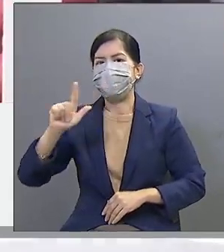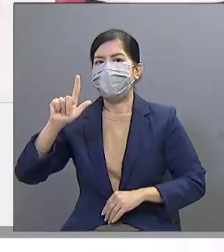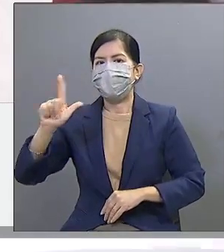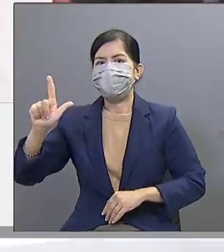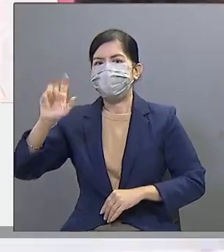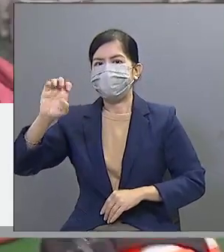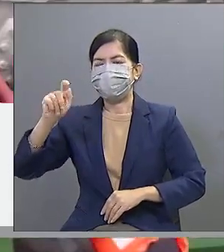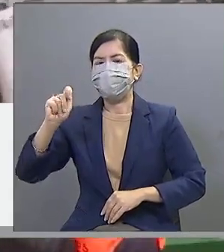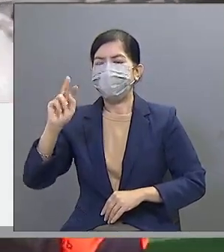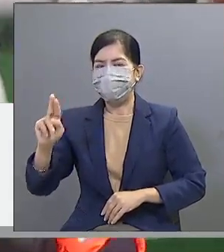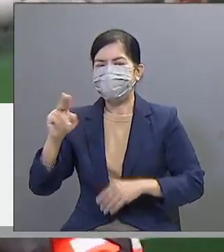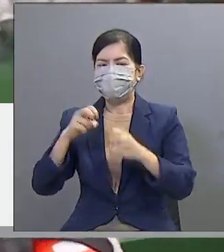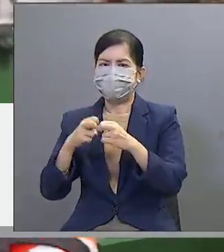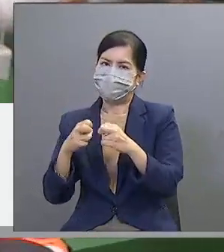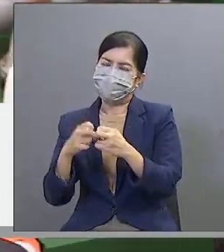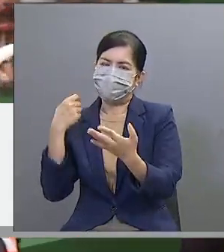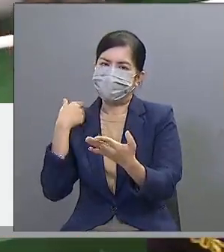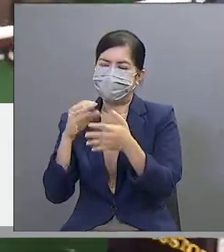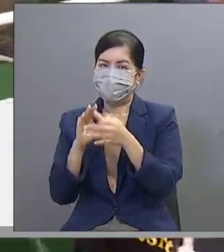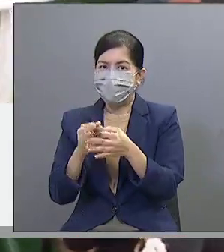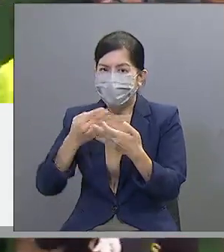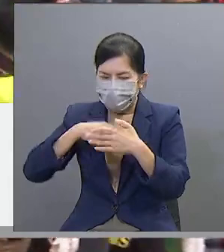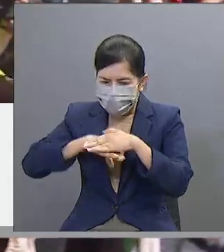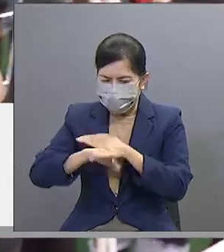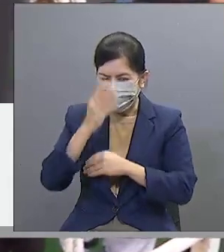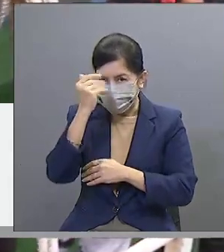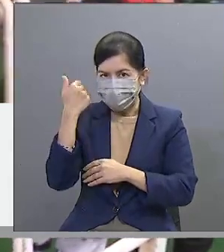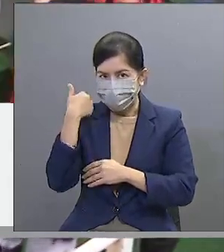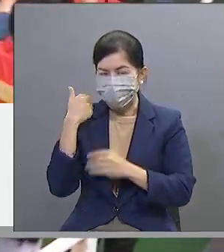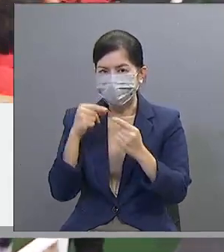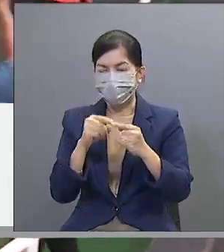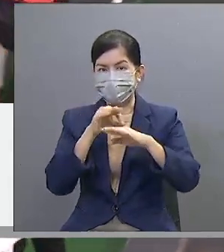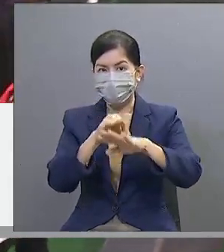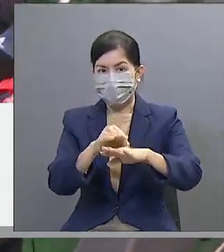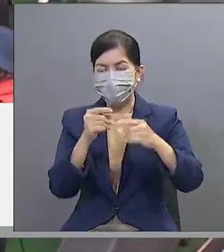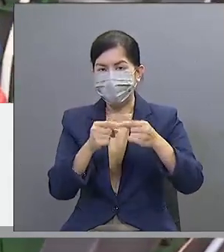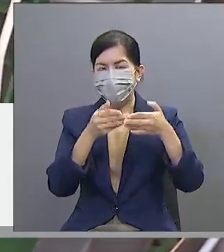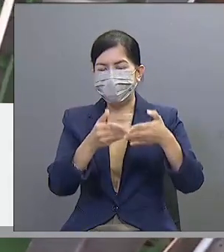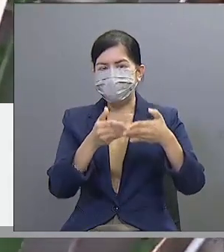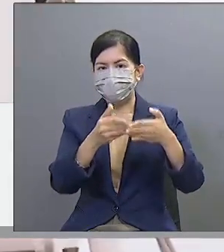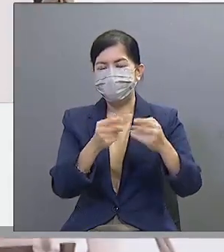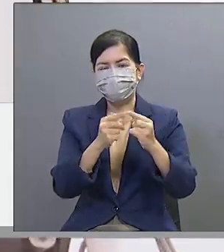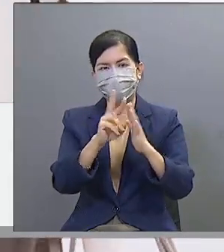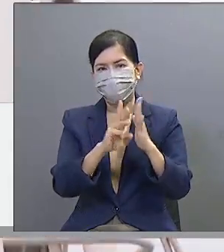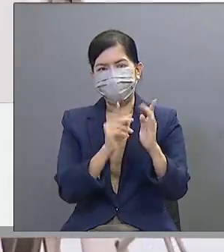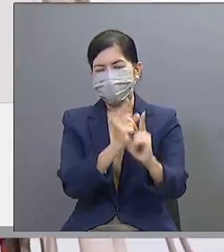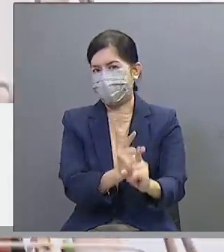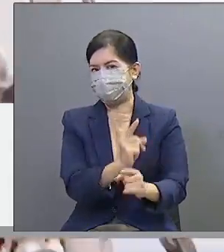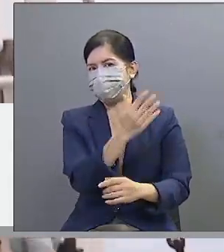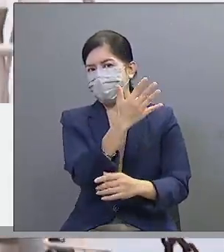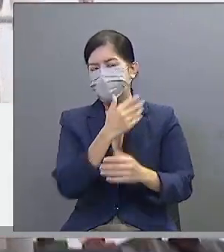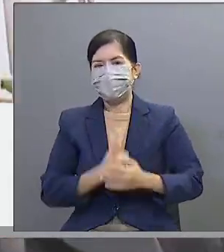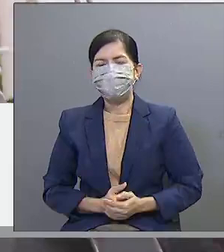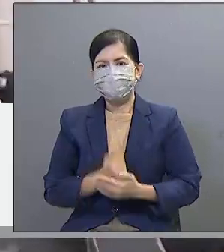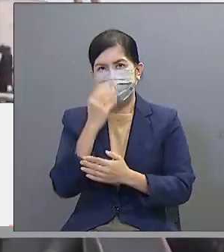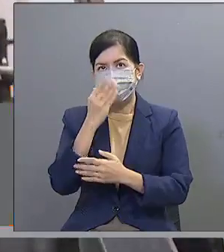อมรับว่าช่องโหว่ที่ทำให้เกิดการลักลอบเพราะไร้ระบบการติดตามเรือขนย้ายทั้งเรือบรรทุกน้ำมันเขียวหลังออกจากโรงกลั่น